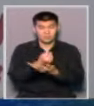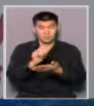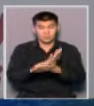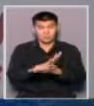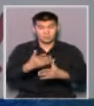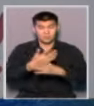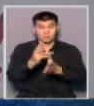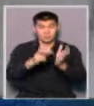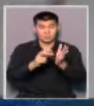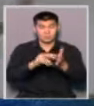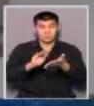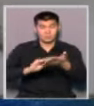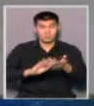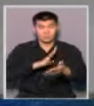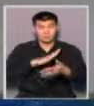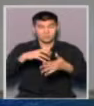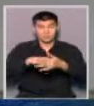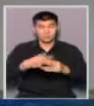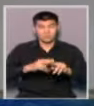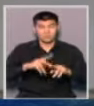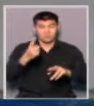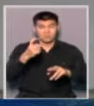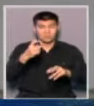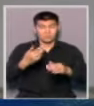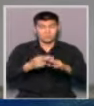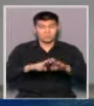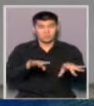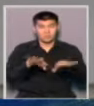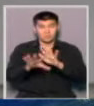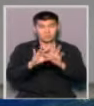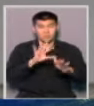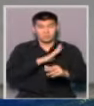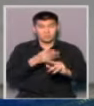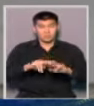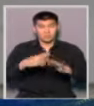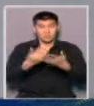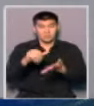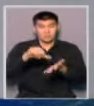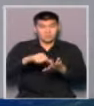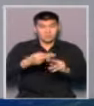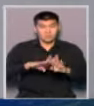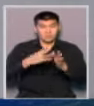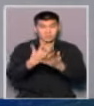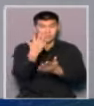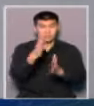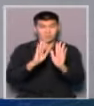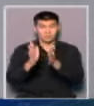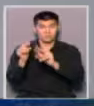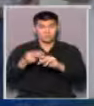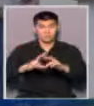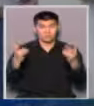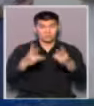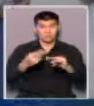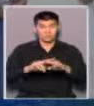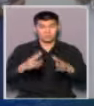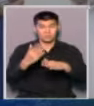Жобаға 800-ден аса өтінім түсіп, оның ішінде 100 өтінім беруші іріктеліп таңдалды. Қатысушылар үшін 5 бағыт бойынша барлық